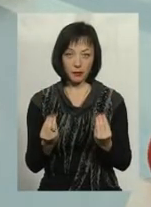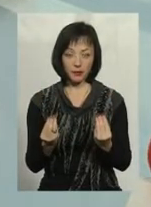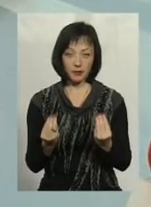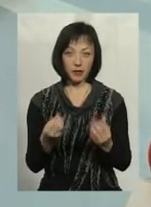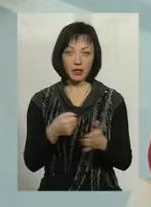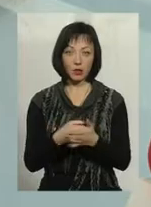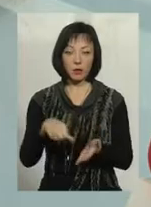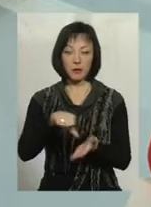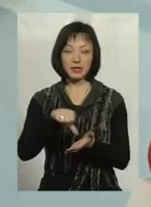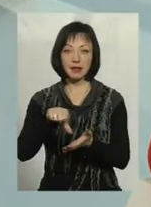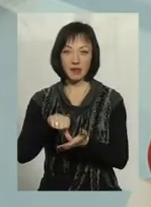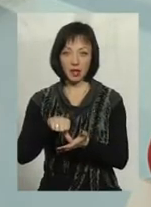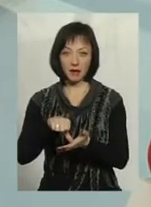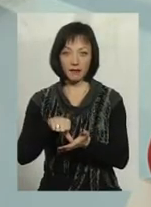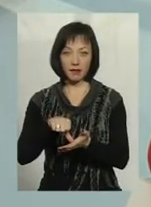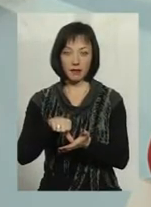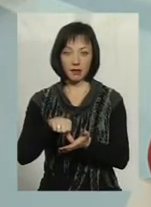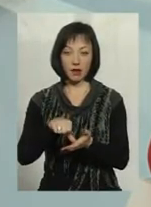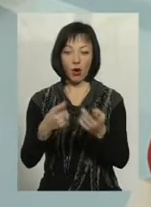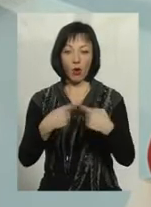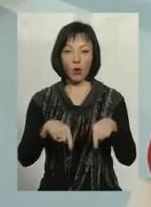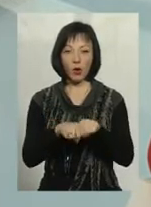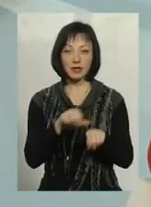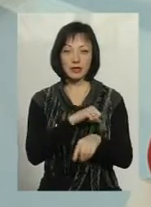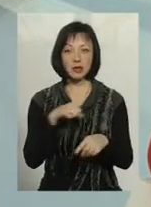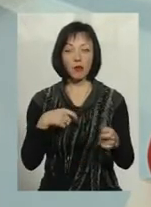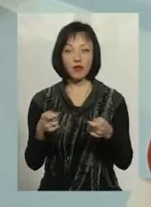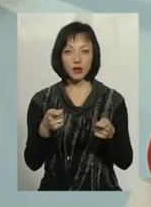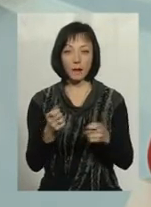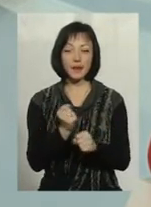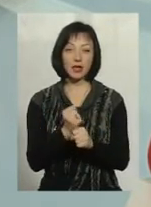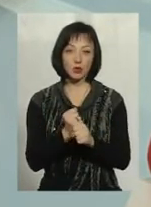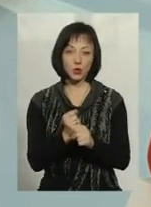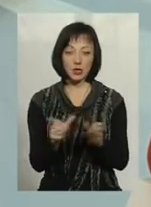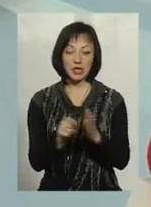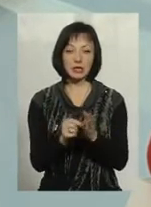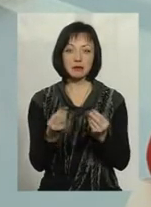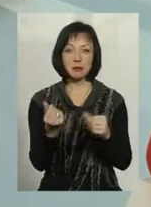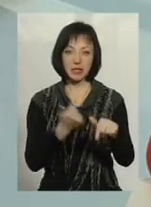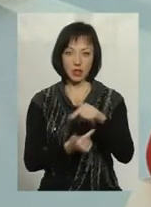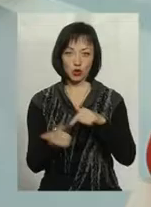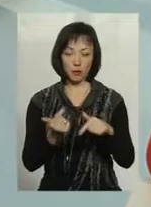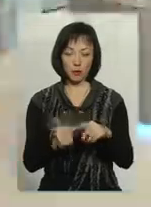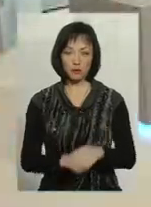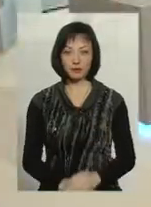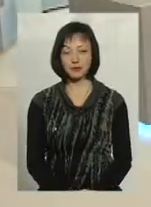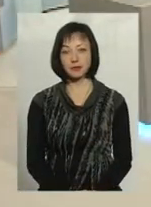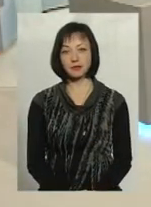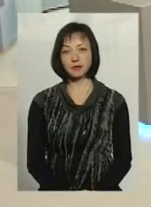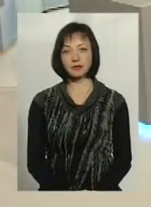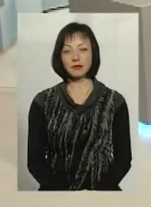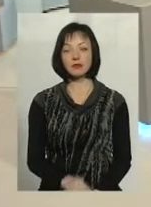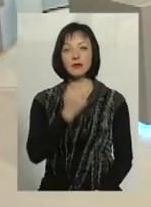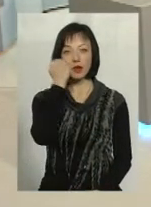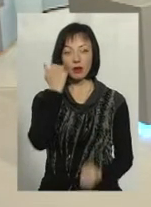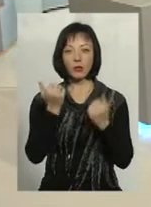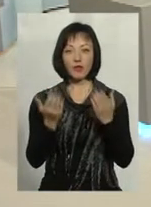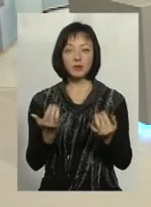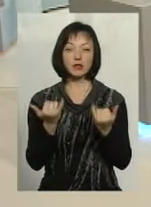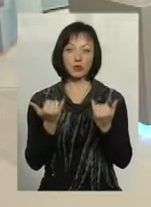листами на рівень України сьогодні, то зараз, в принципі, нас ніхто і не збирається, якщо вам говорити за обласний рівень. А